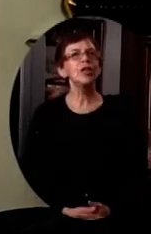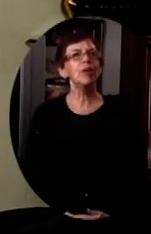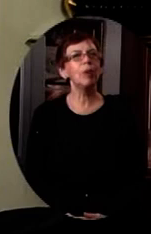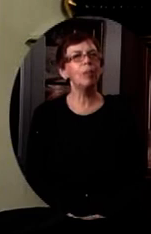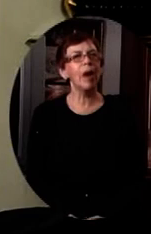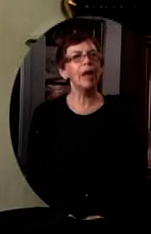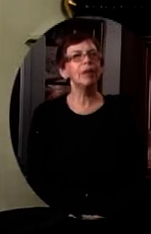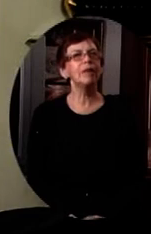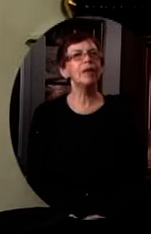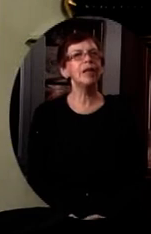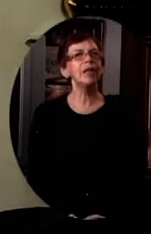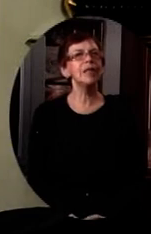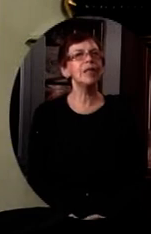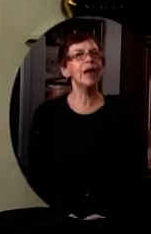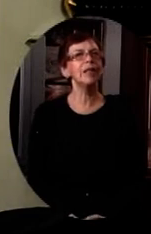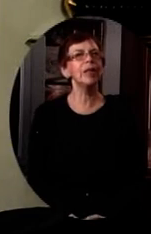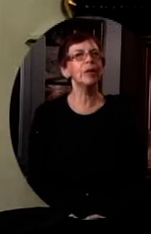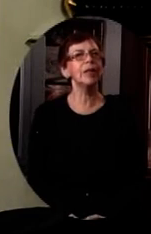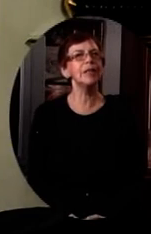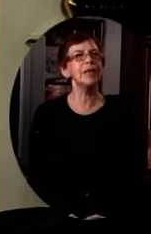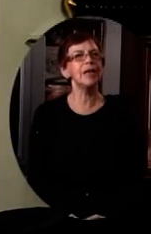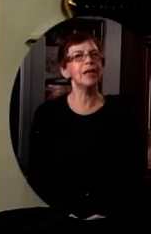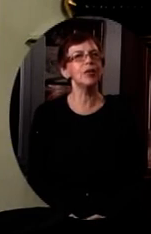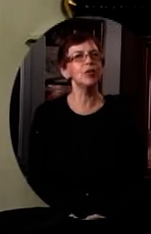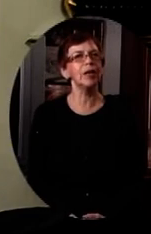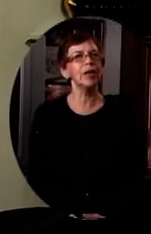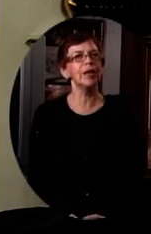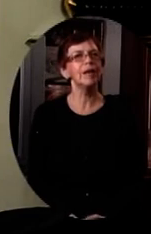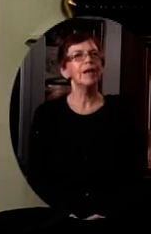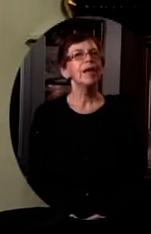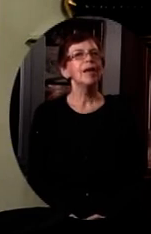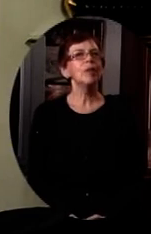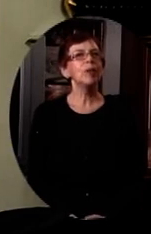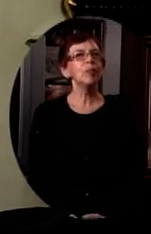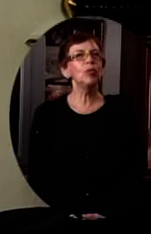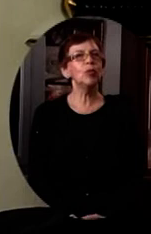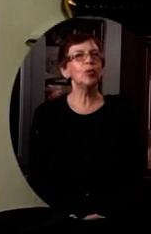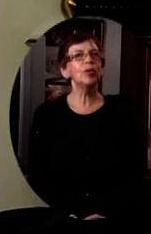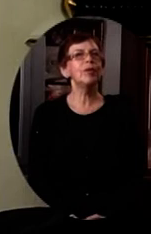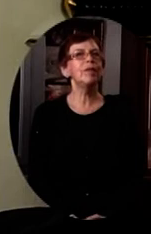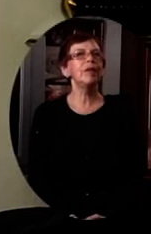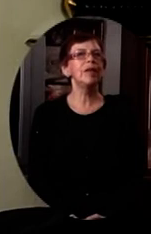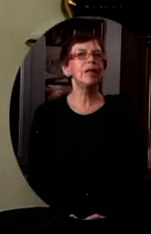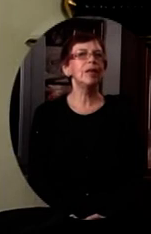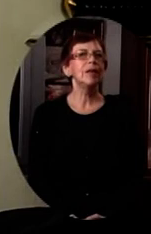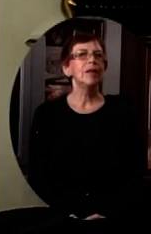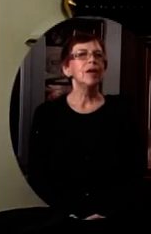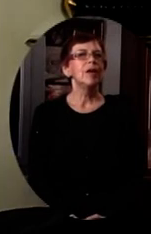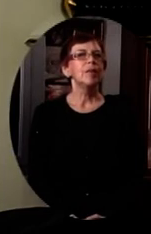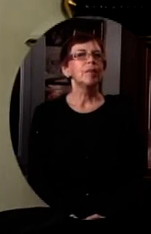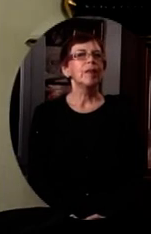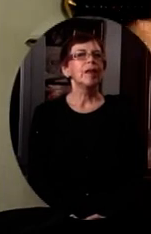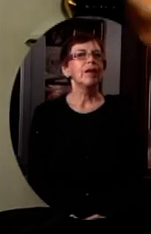מאמא ישבה בבית ואני שיחקתי בקצר, אני זוכרת, עם התמונות ו...